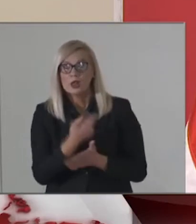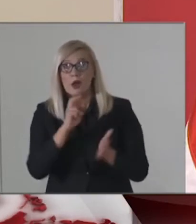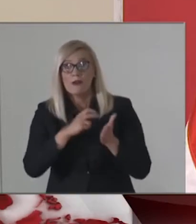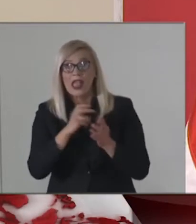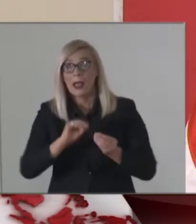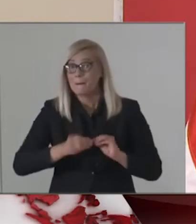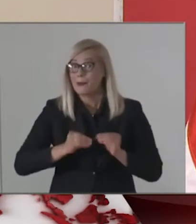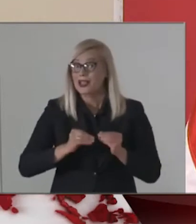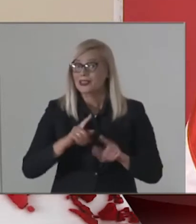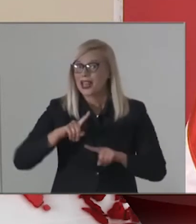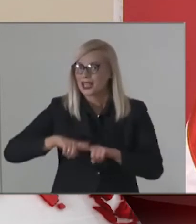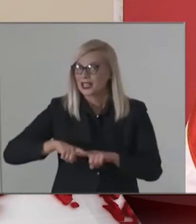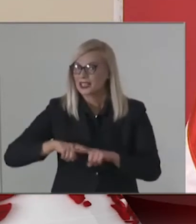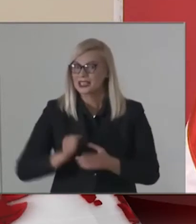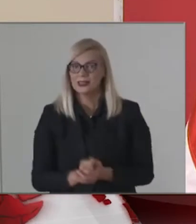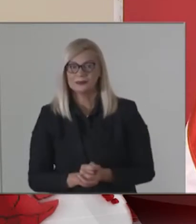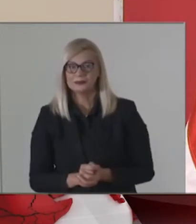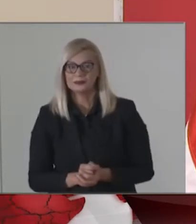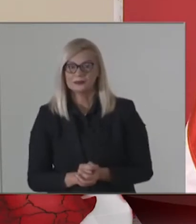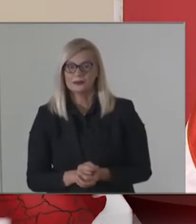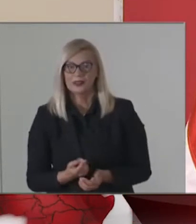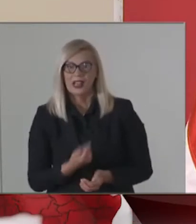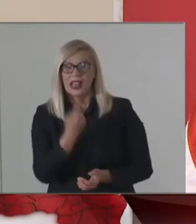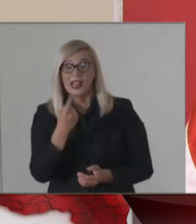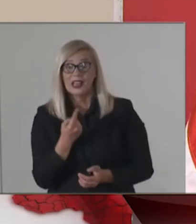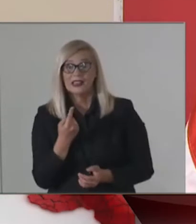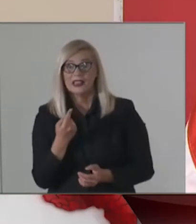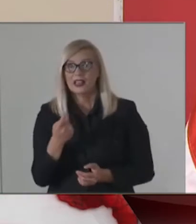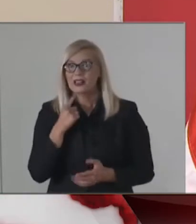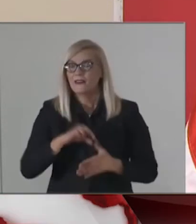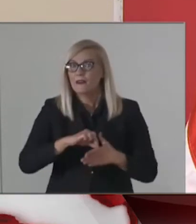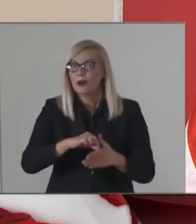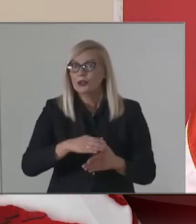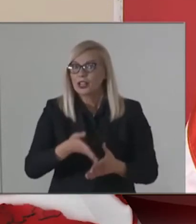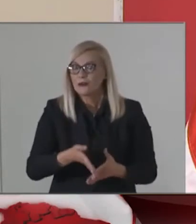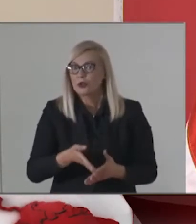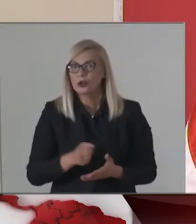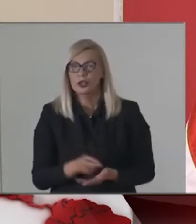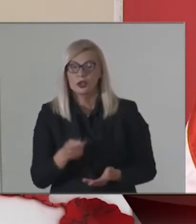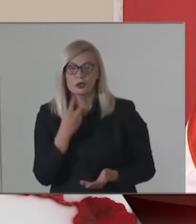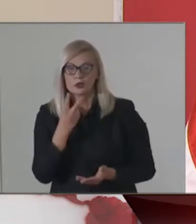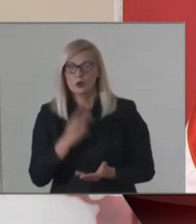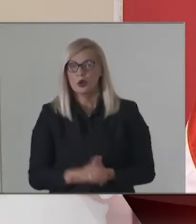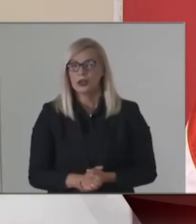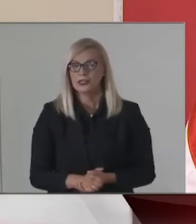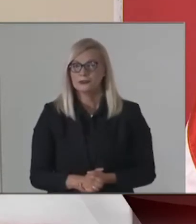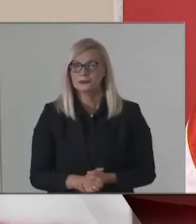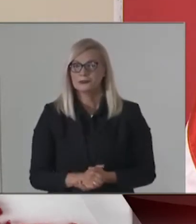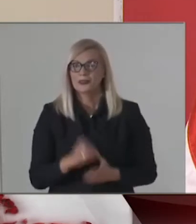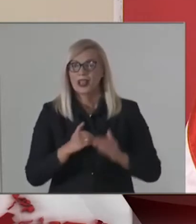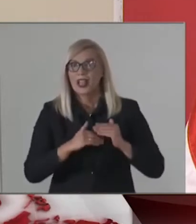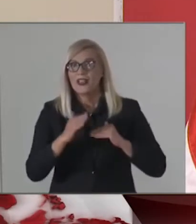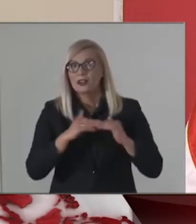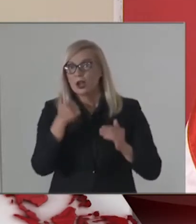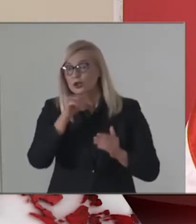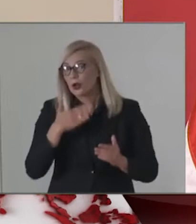енергетски пазар, Грција, еден вид предводник во тоа со оглед на инфраструктурата